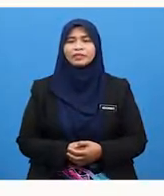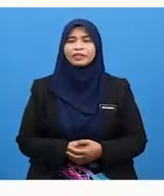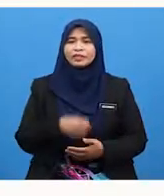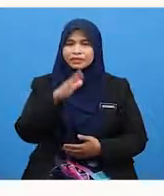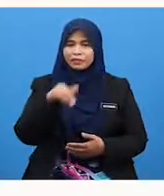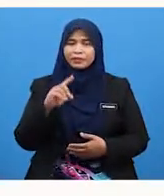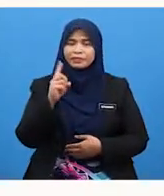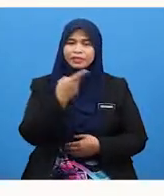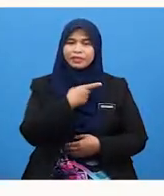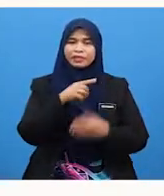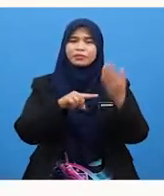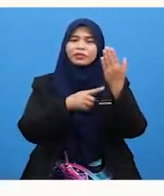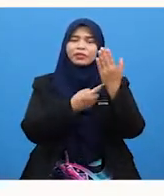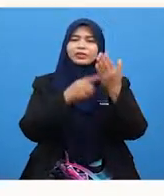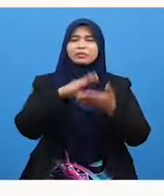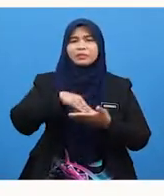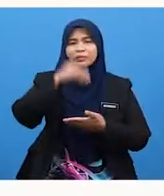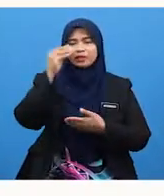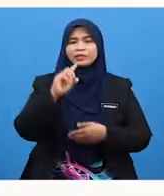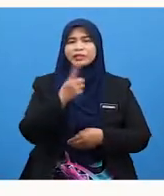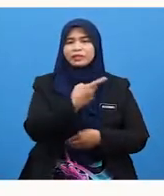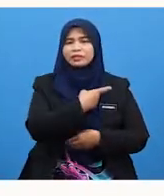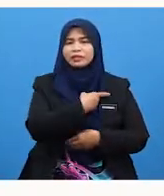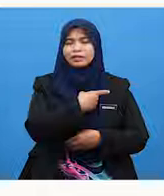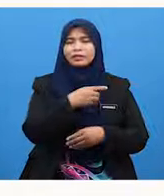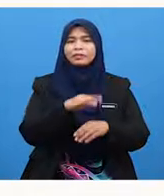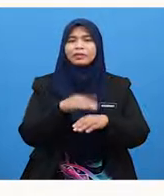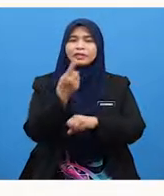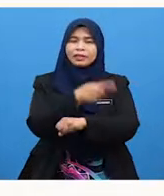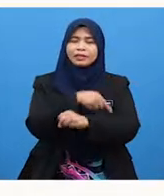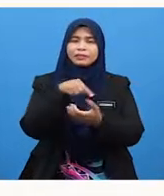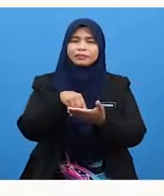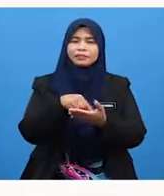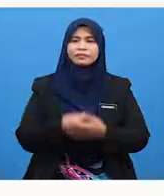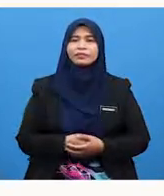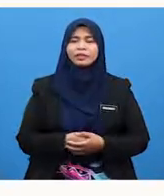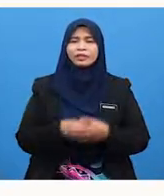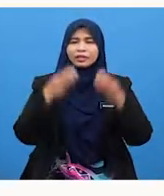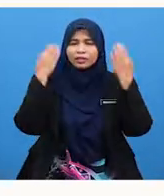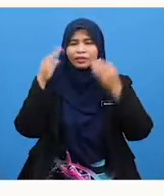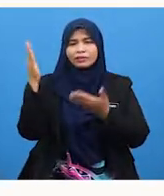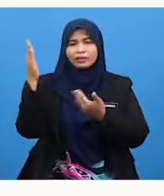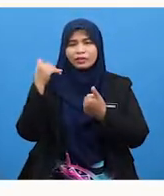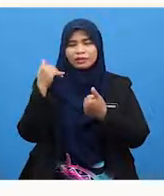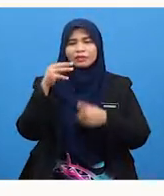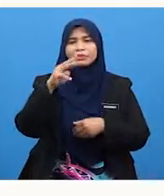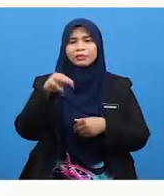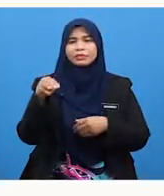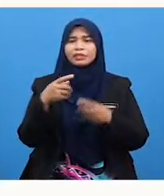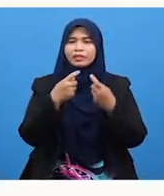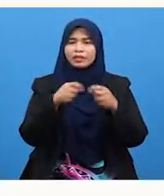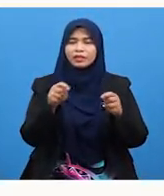Sebelum kita memulakan pembelajaran kita pada hari ini, cikgu berharap murid-murid